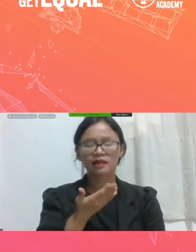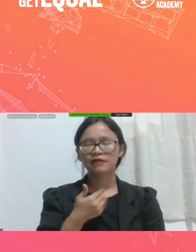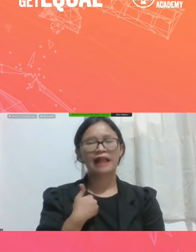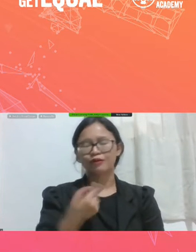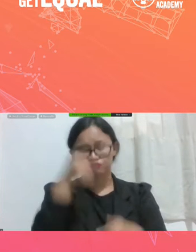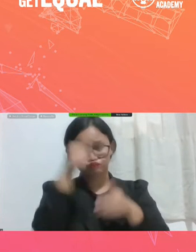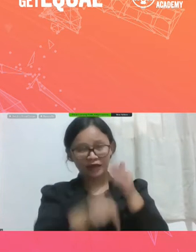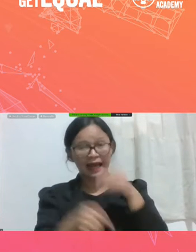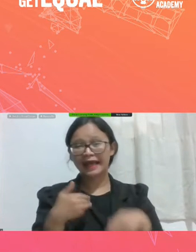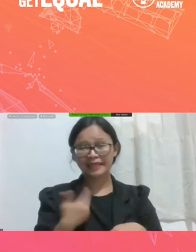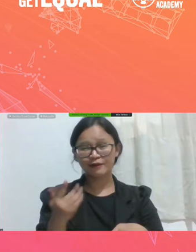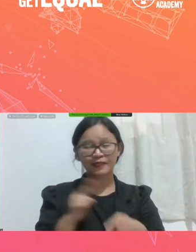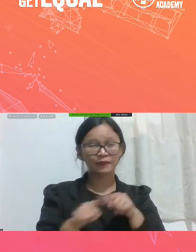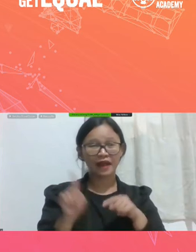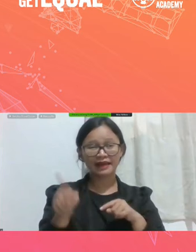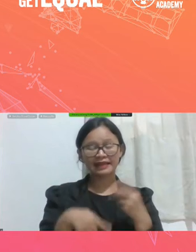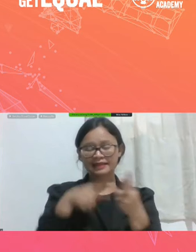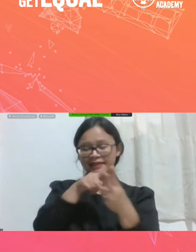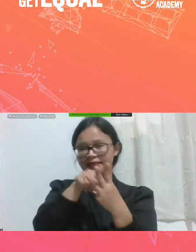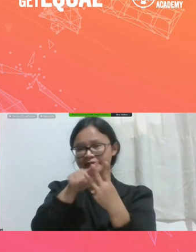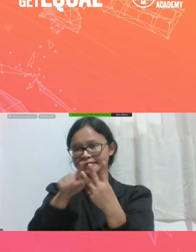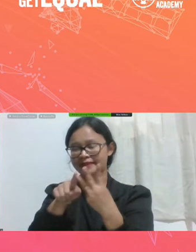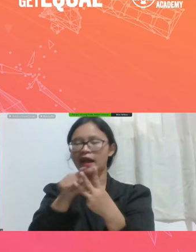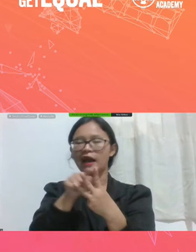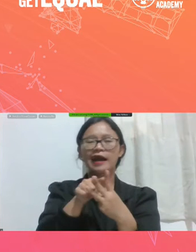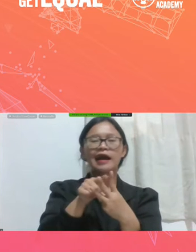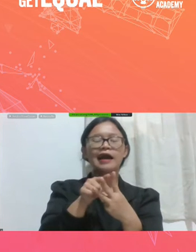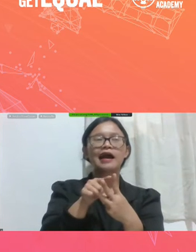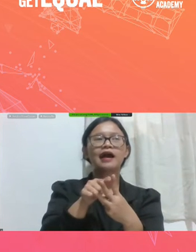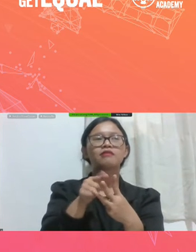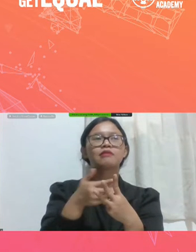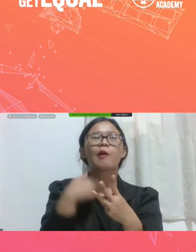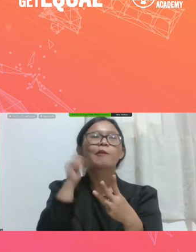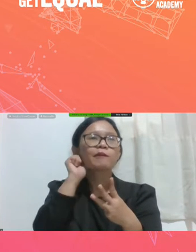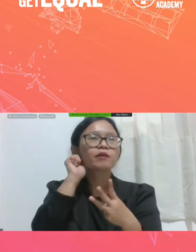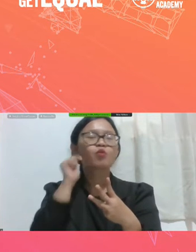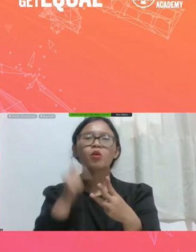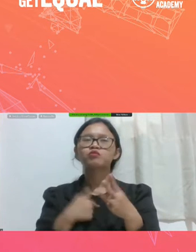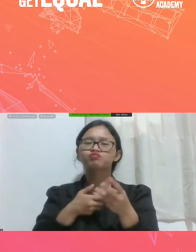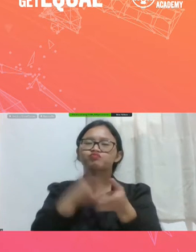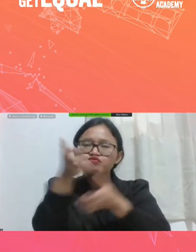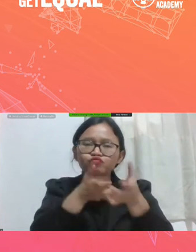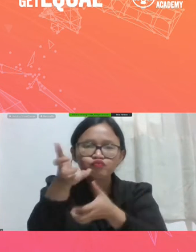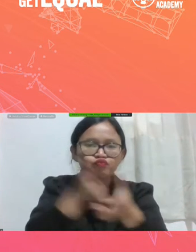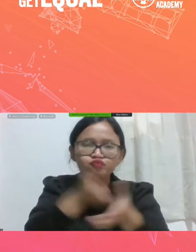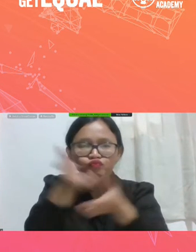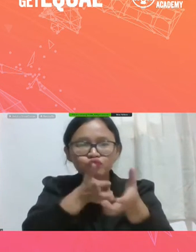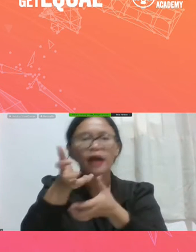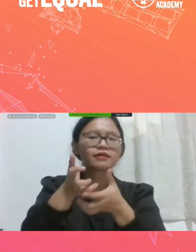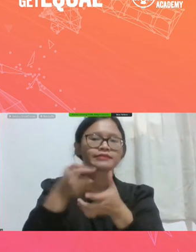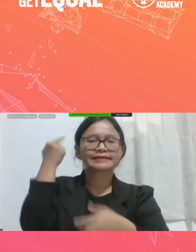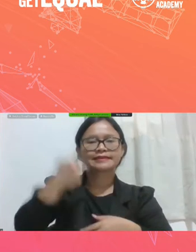tapi ada tiga kategori, rendah, sedang, dan tinggi. Dan anak perempuan ini sangat tinggi sekali interaksinya, hampir setiap hari. Bisa next